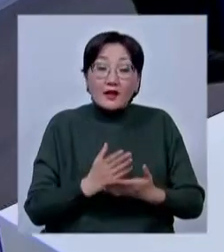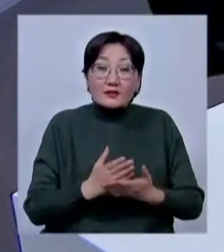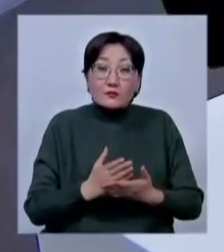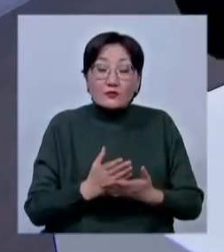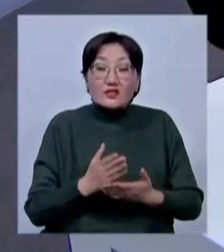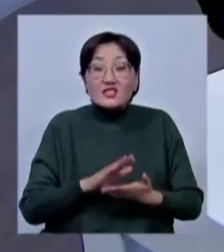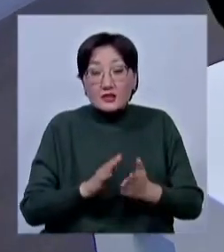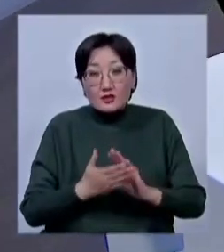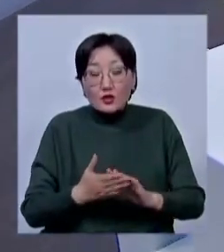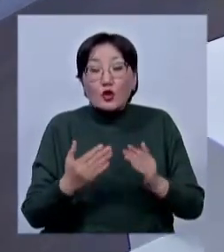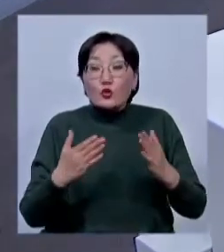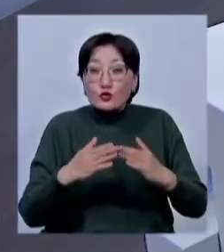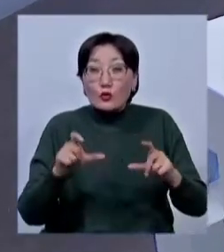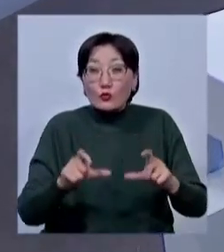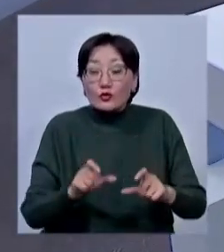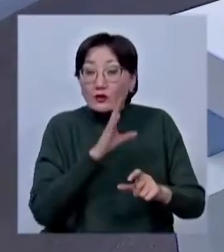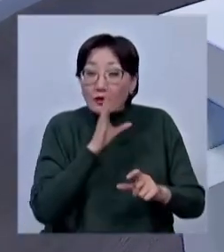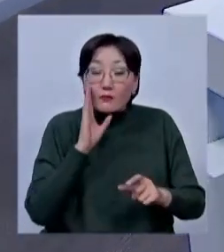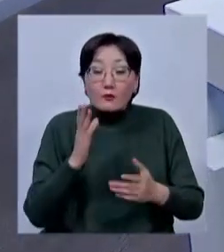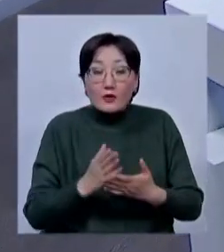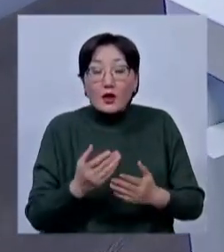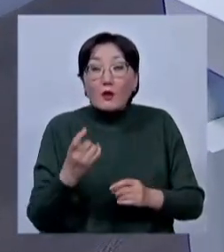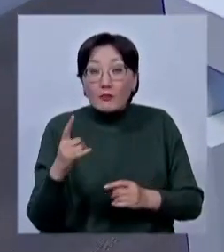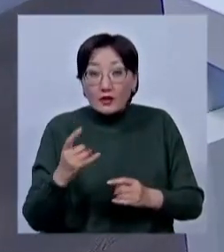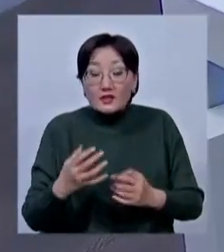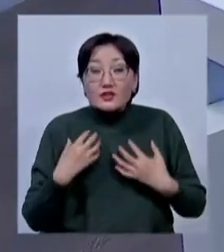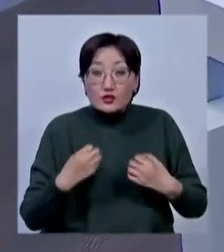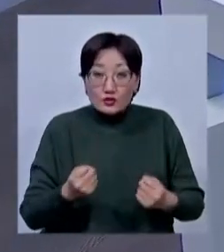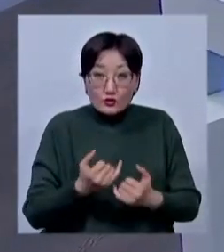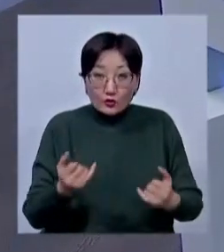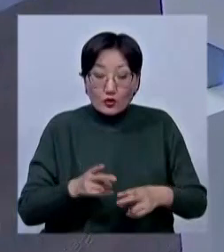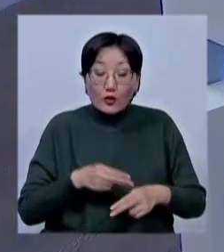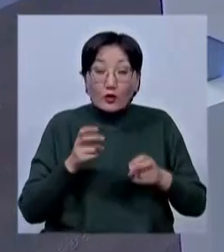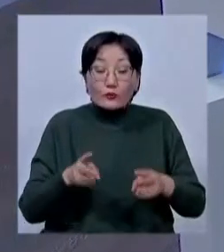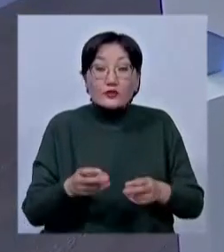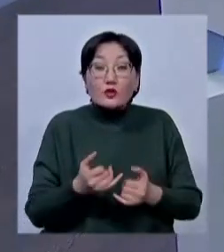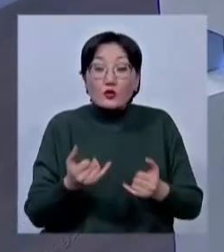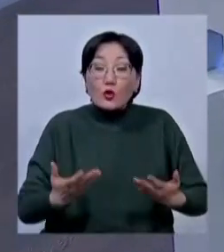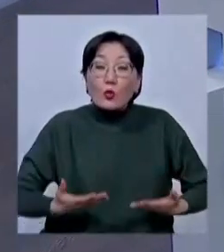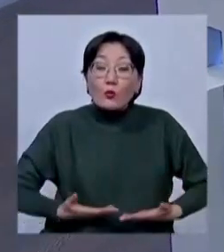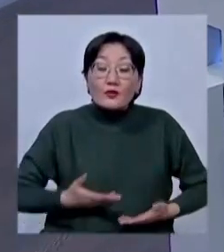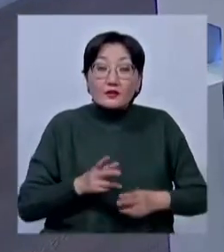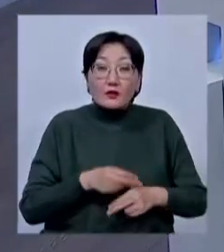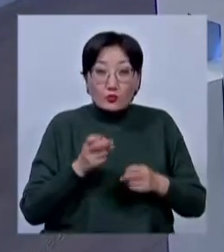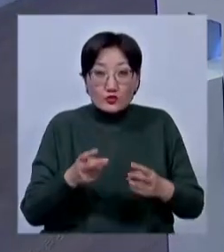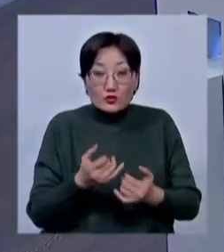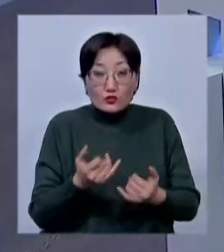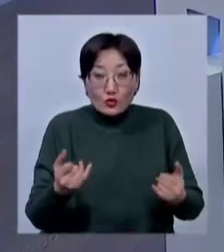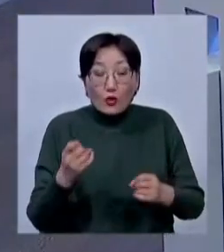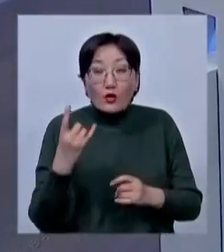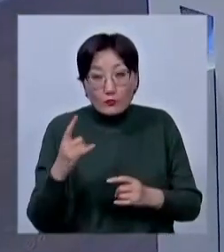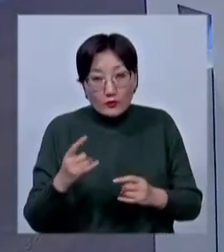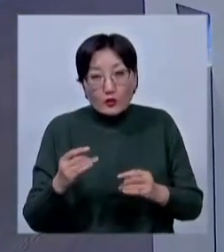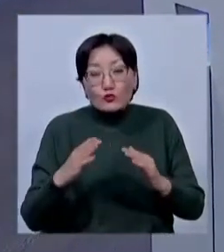болса, онда әрине, баланың денсаулығы үшін, денсаулығын қауіпсіздігі үшін, өмірінің қауіпсіздігі үшін баланы